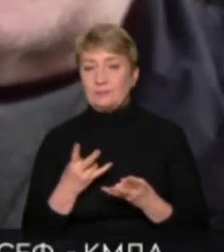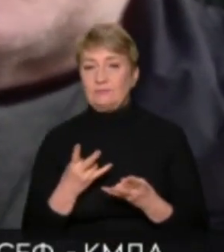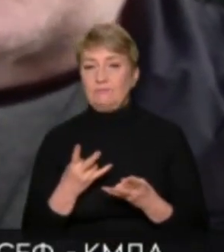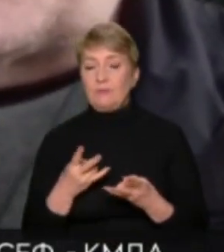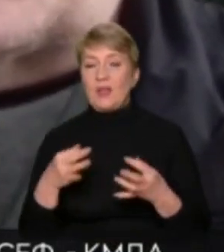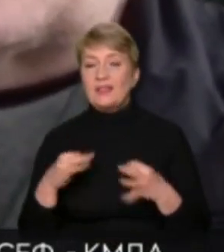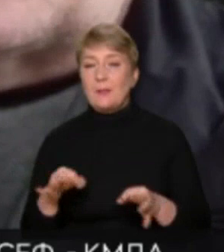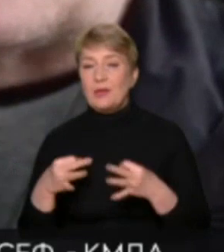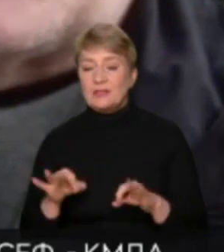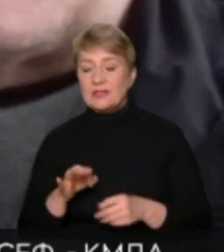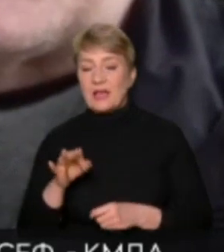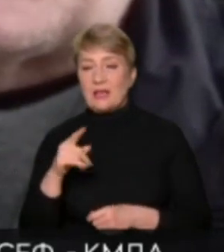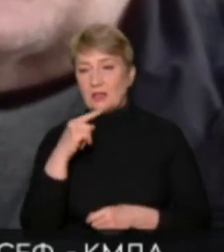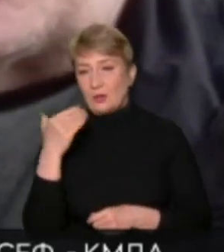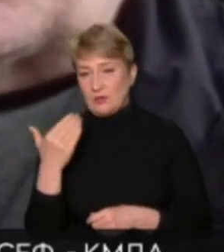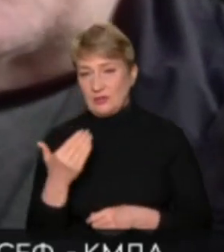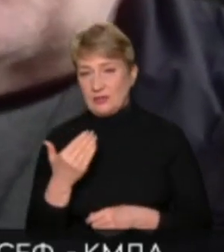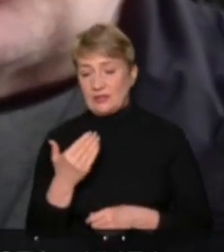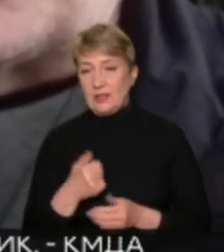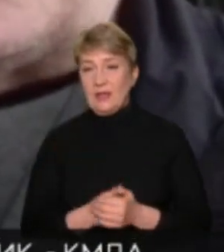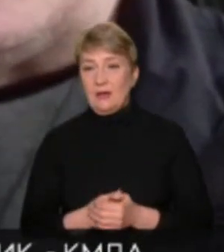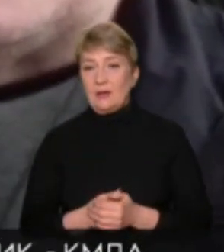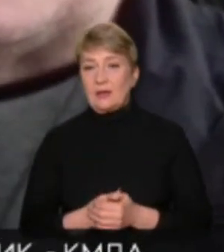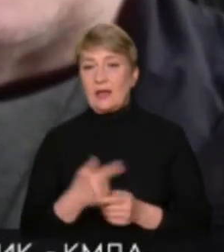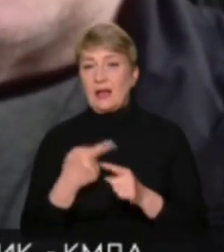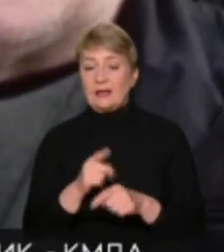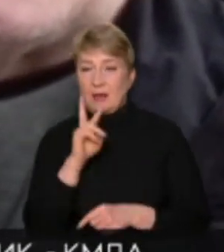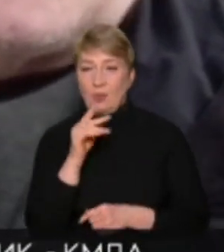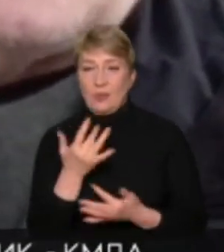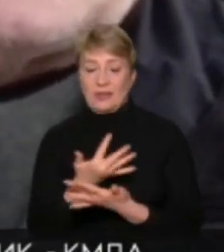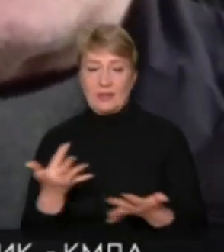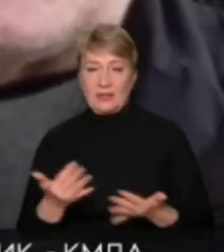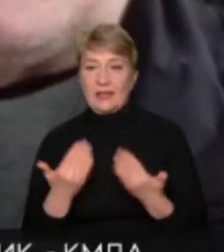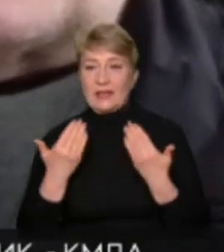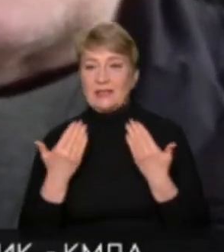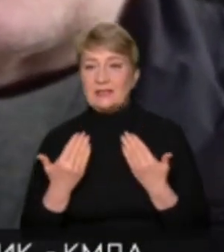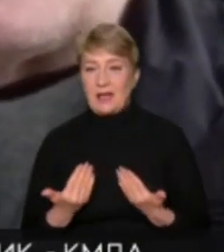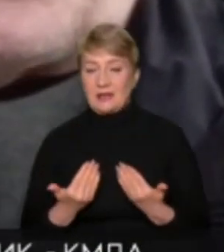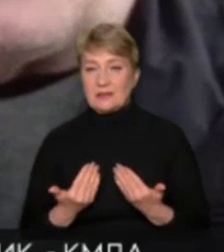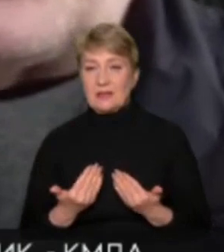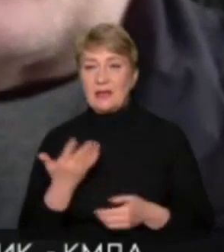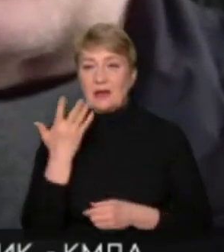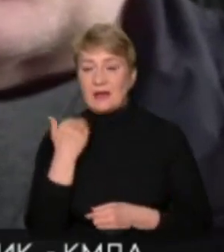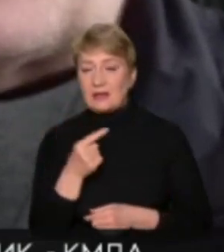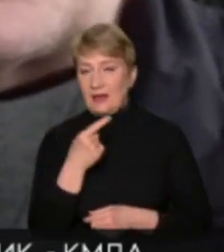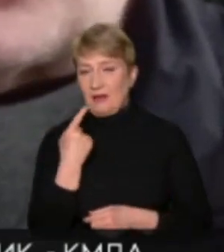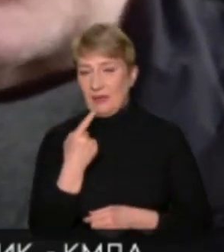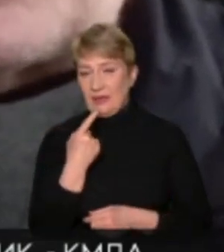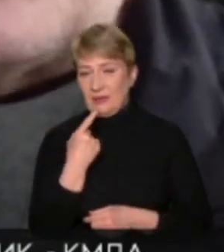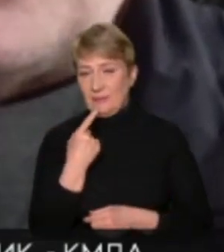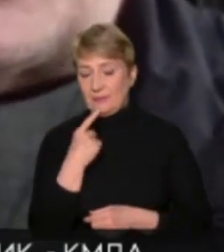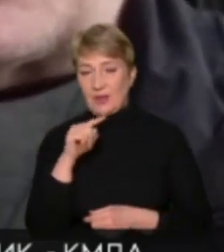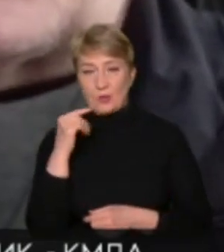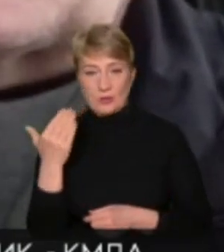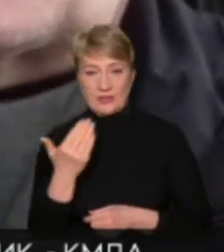це країна наша, країна 404, тобто це помилка і так далі. Зараз дивіться, коли вони